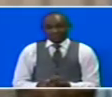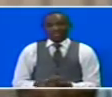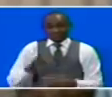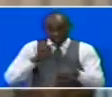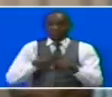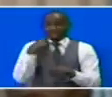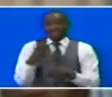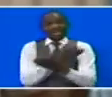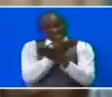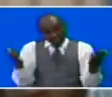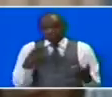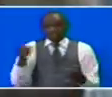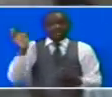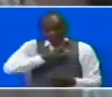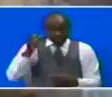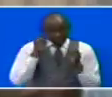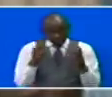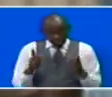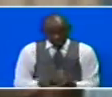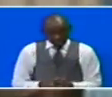Nikisema chochote kile mtajibu Wiper.